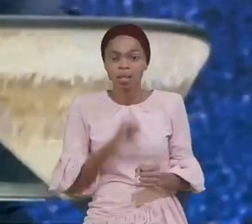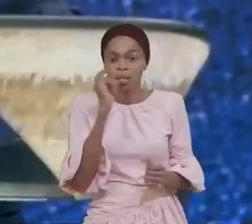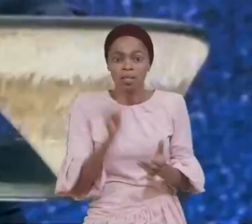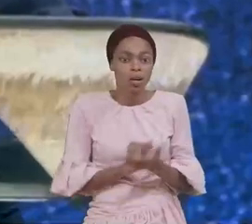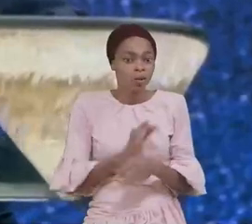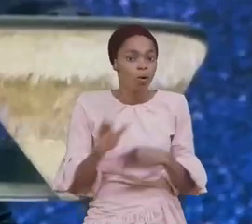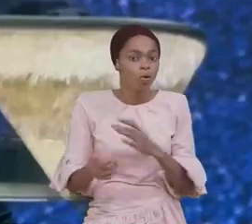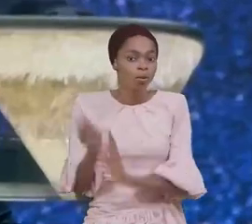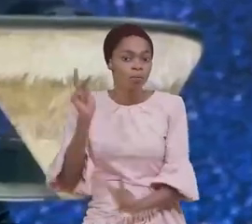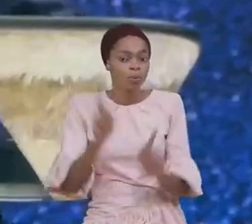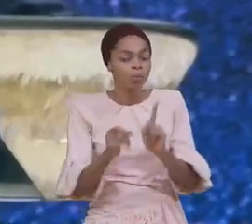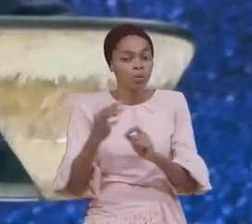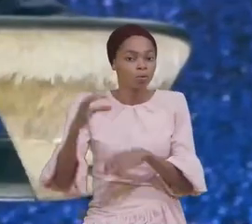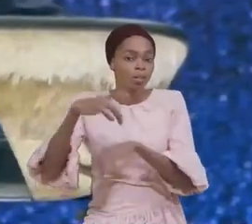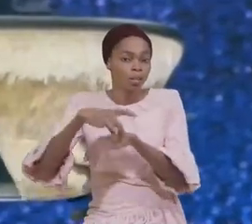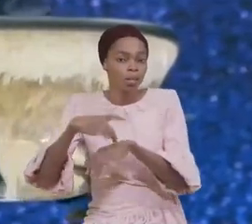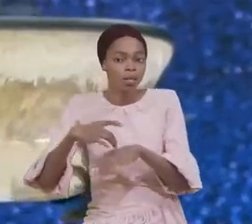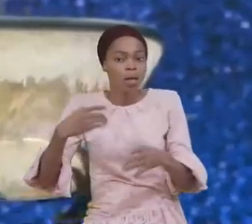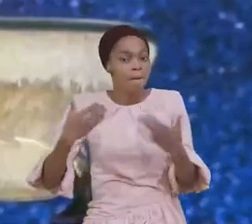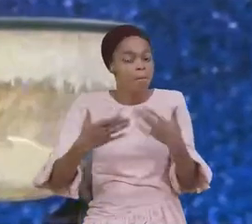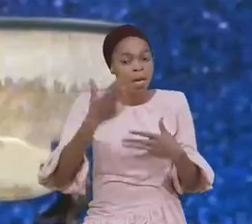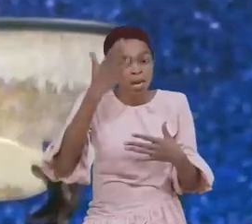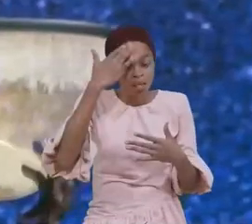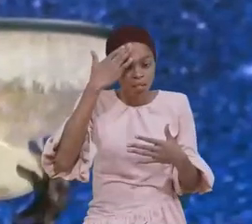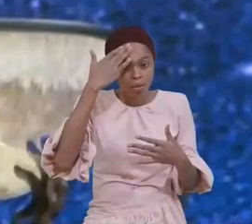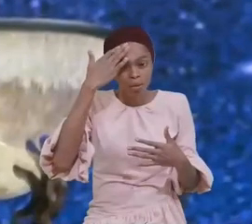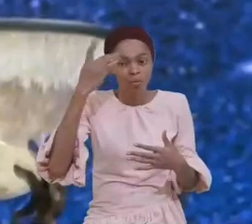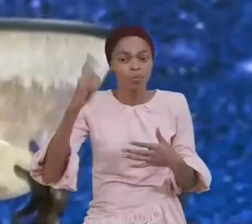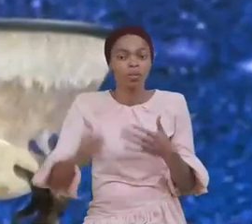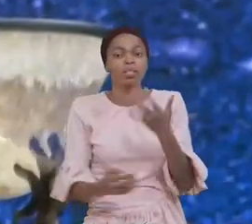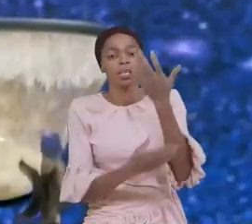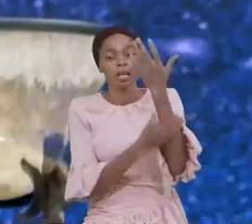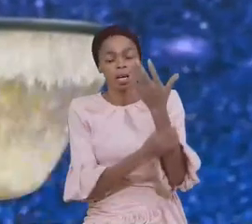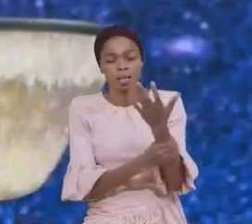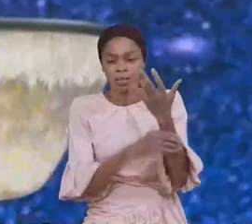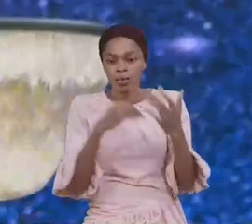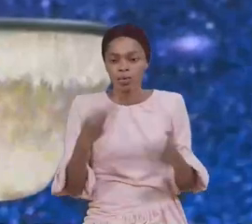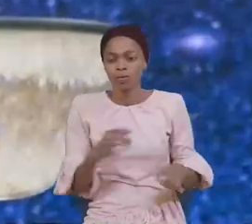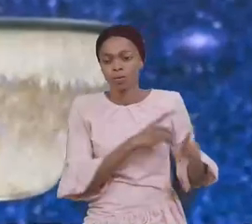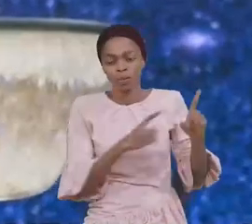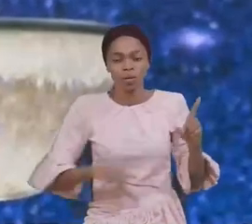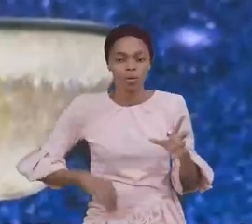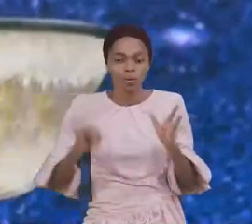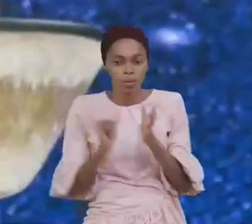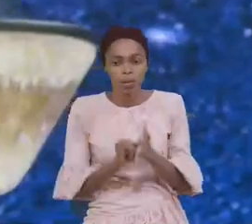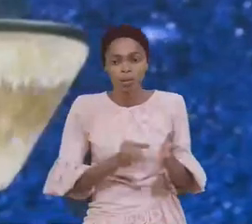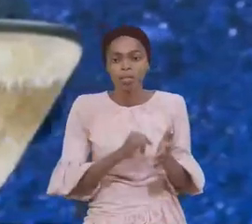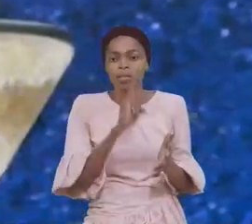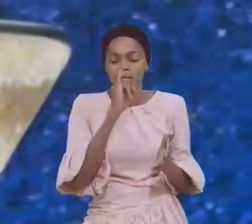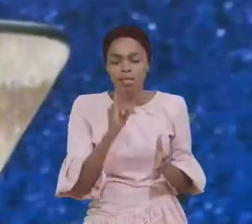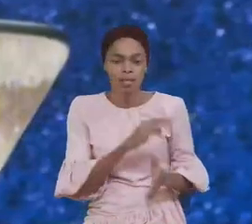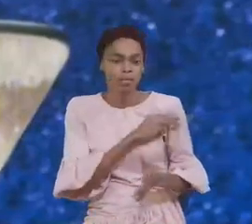gens de la terre sachent que la main de l'Éternel est puissante. Et afin